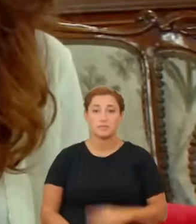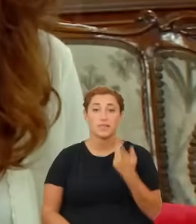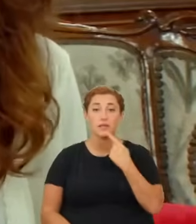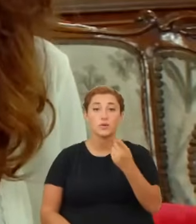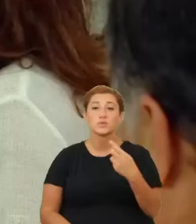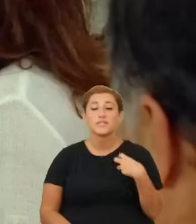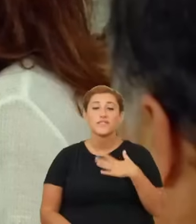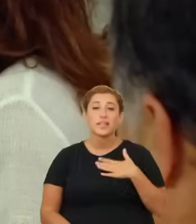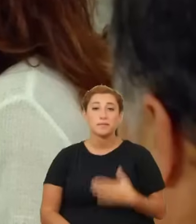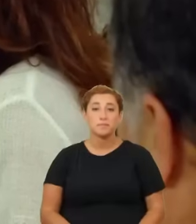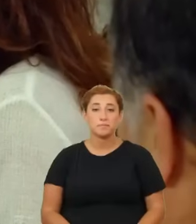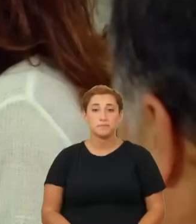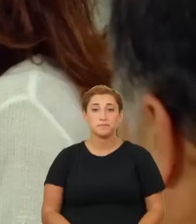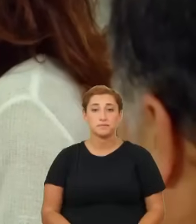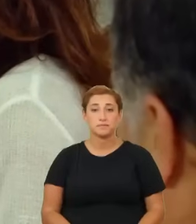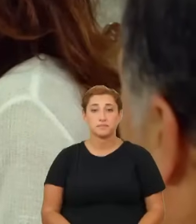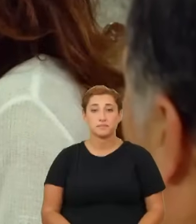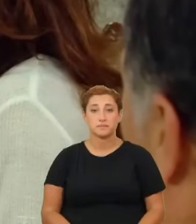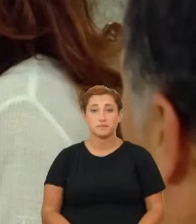Ne diyorsun sevgilim?